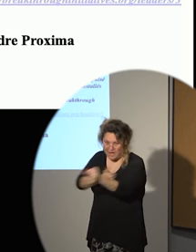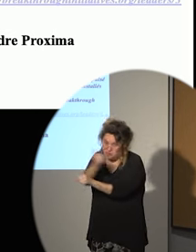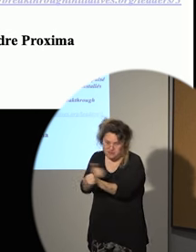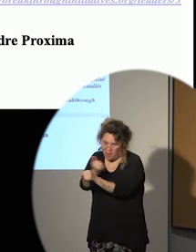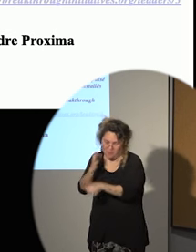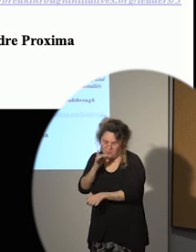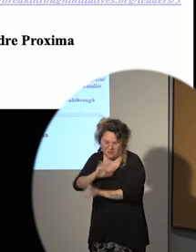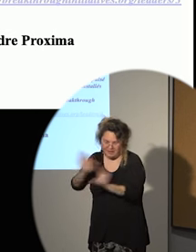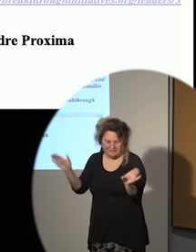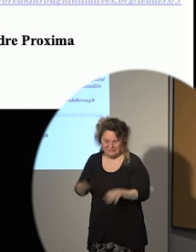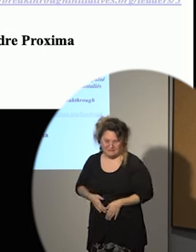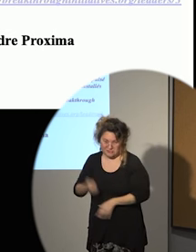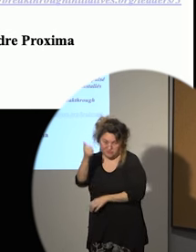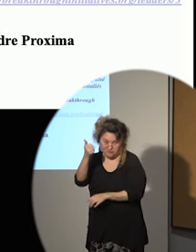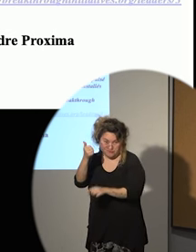bien.